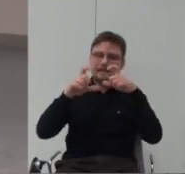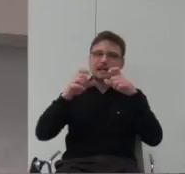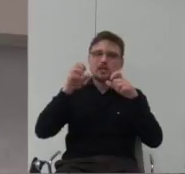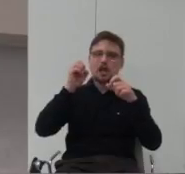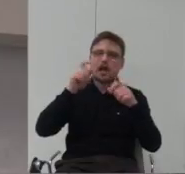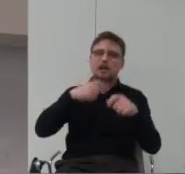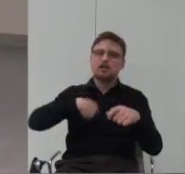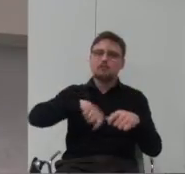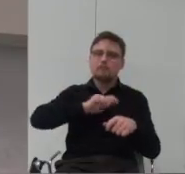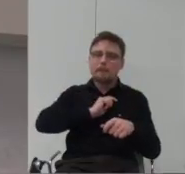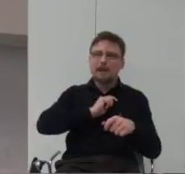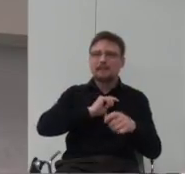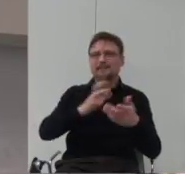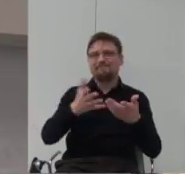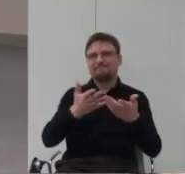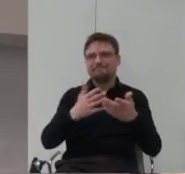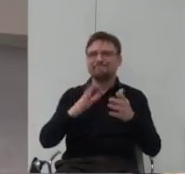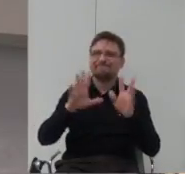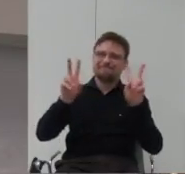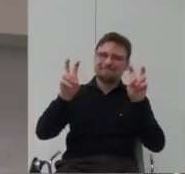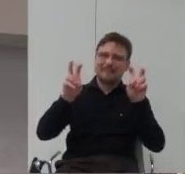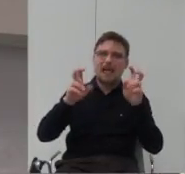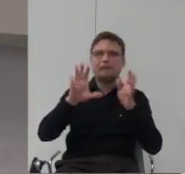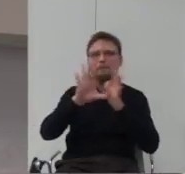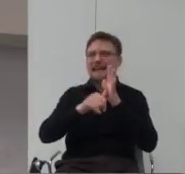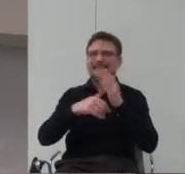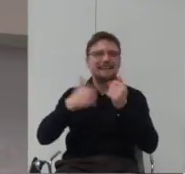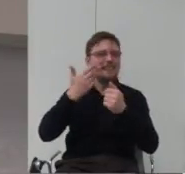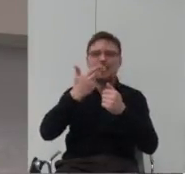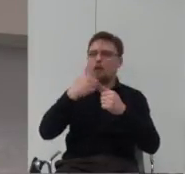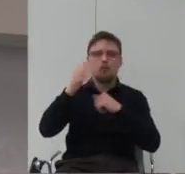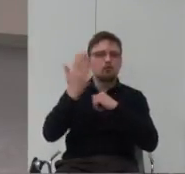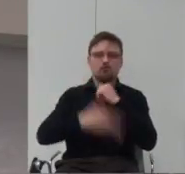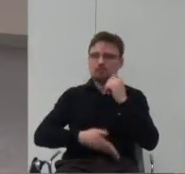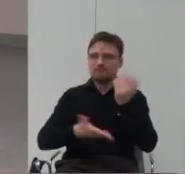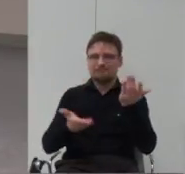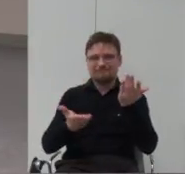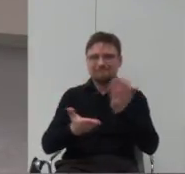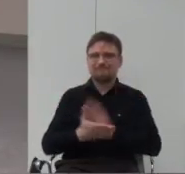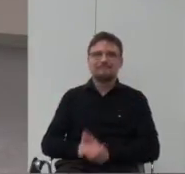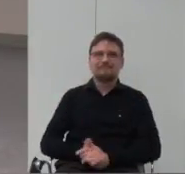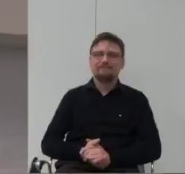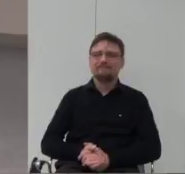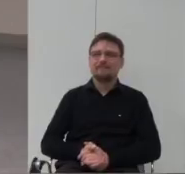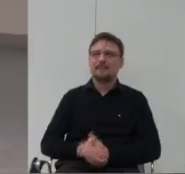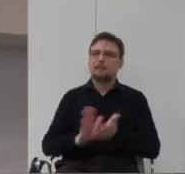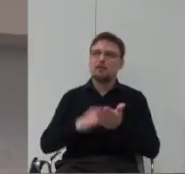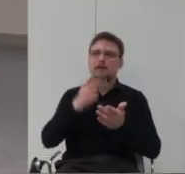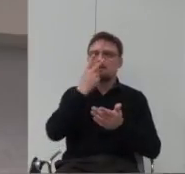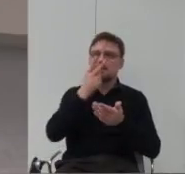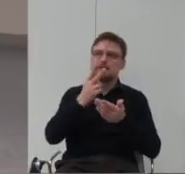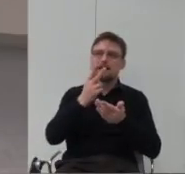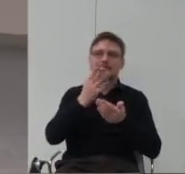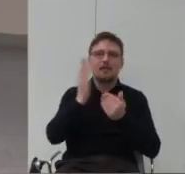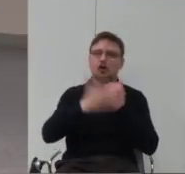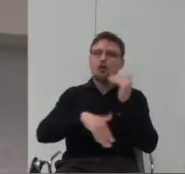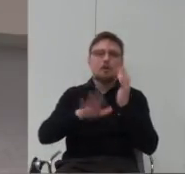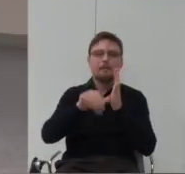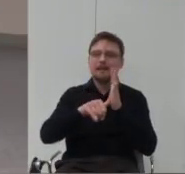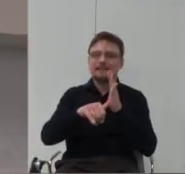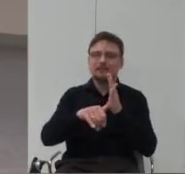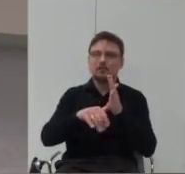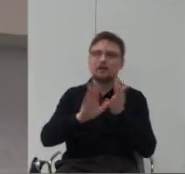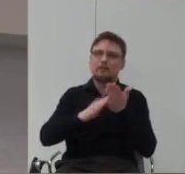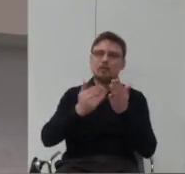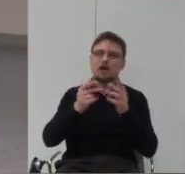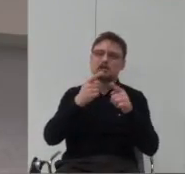wystawa hiszpańskich zdjęć struktur niepotrzebnych, czy pod nazwą nieukończone, i